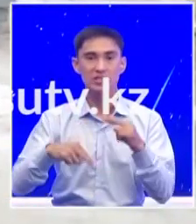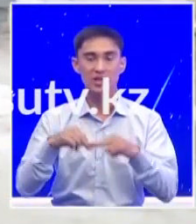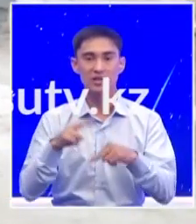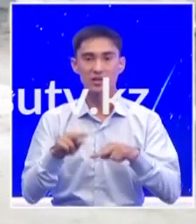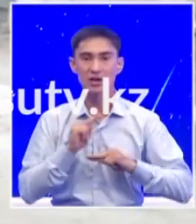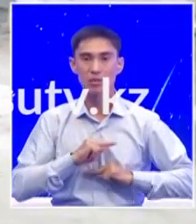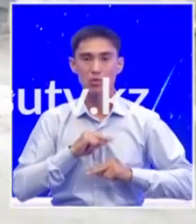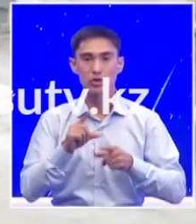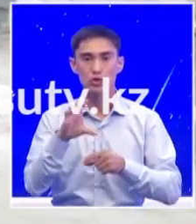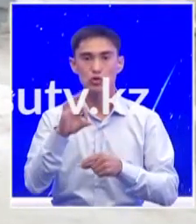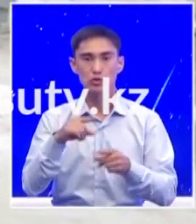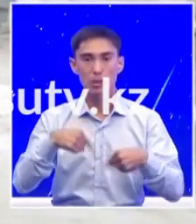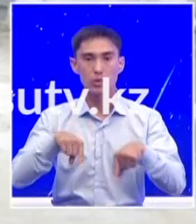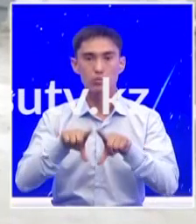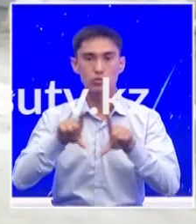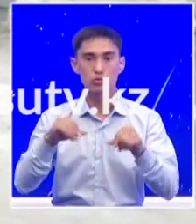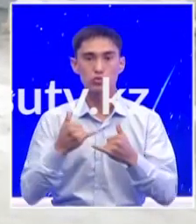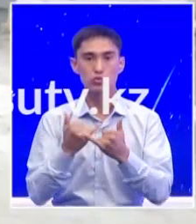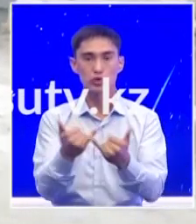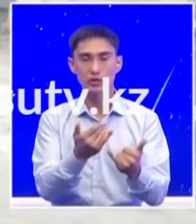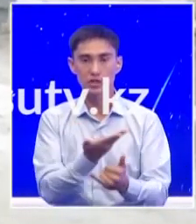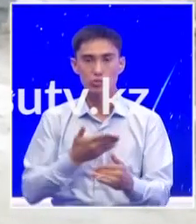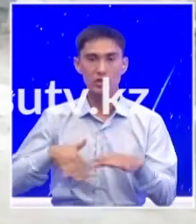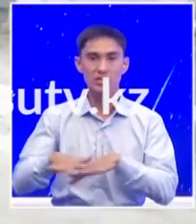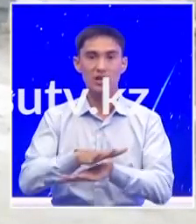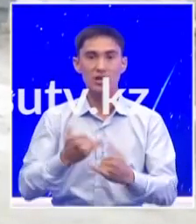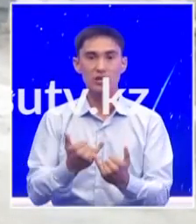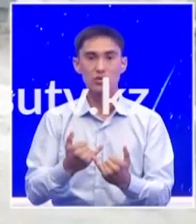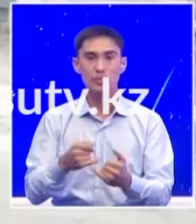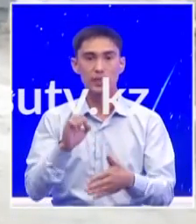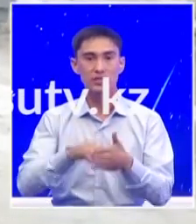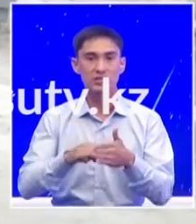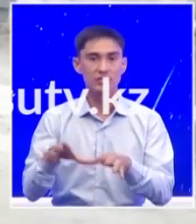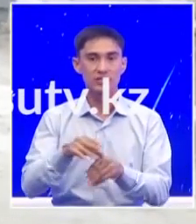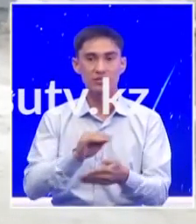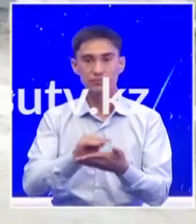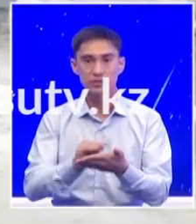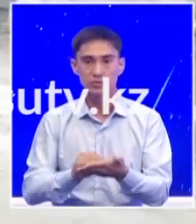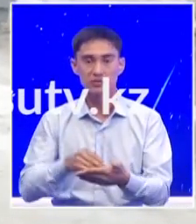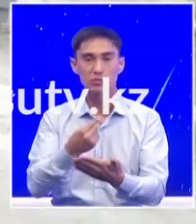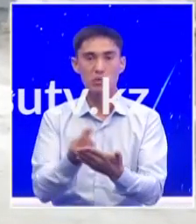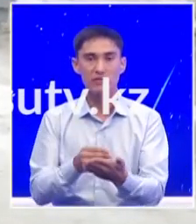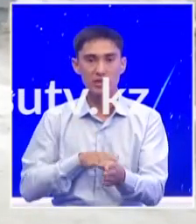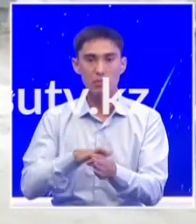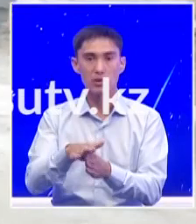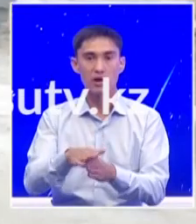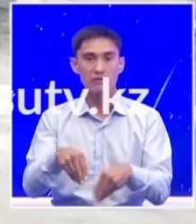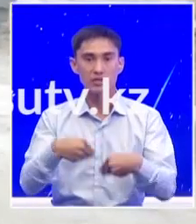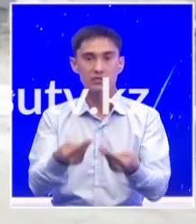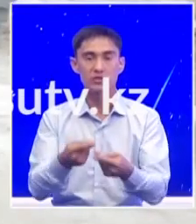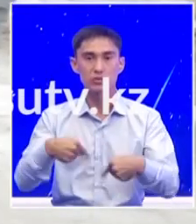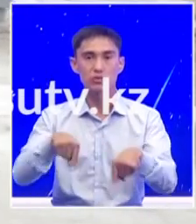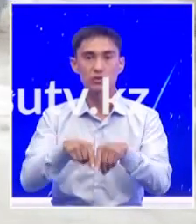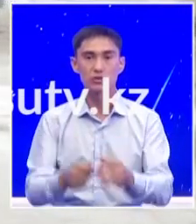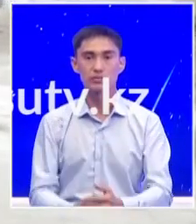это социальные объекты, которые будут служить нашему населению. Все недоотчеты и замечания мы сейчас распишем в виде справки и направим в соответствующие